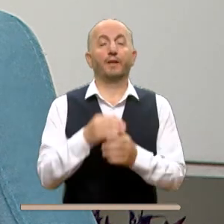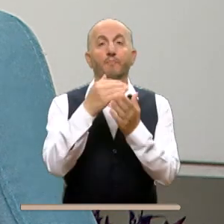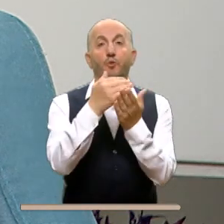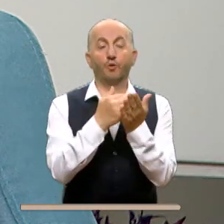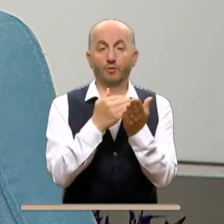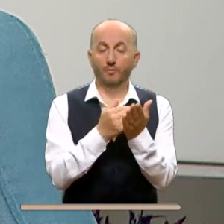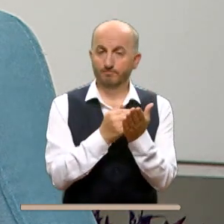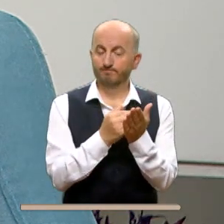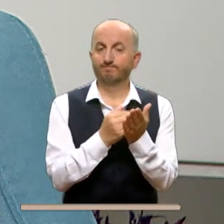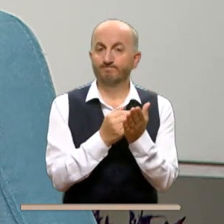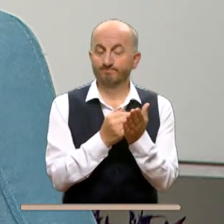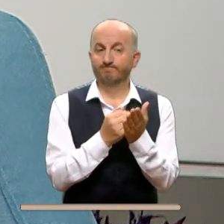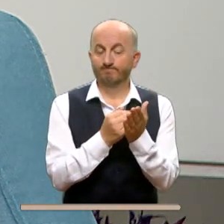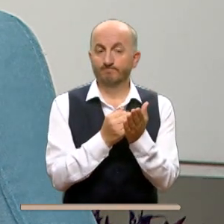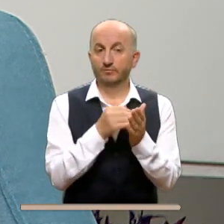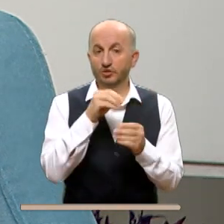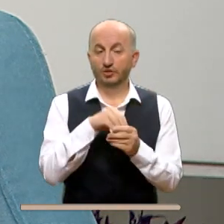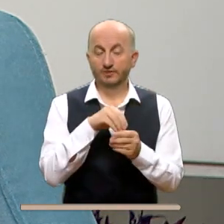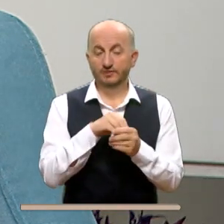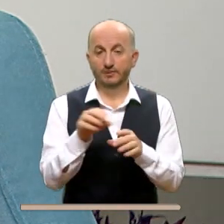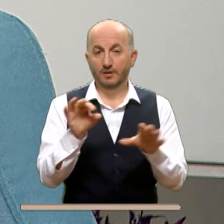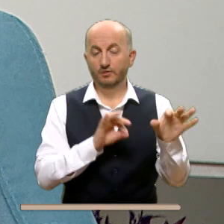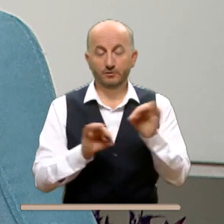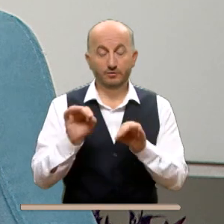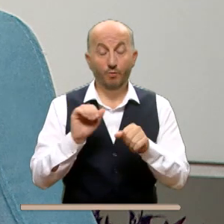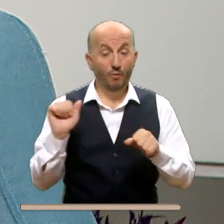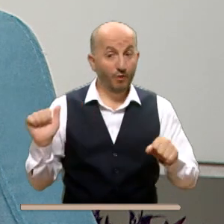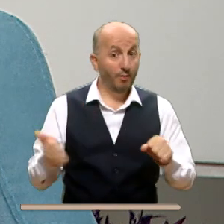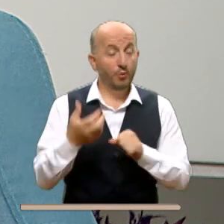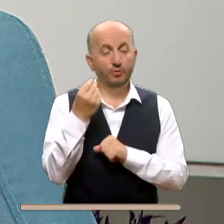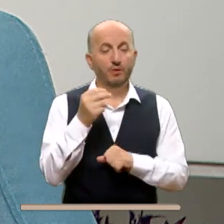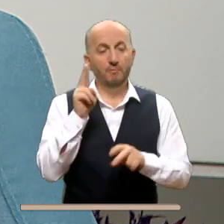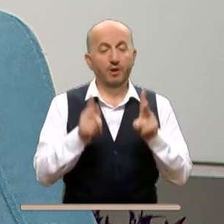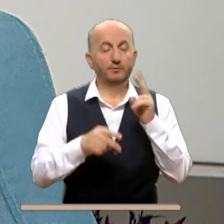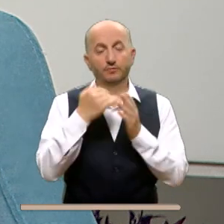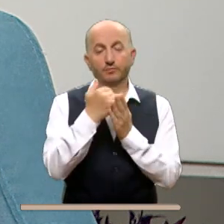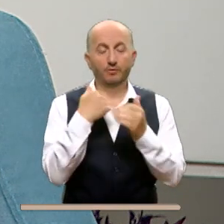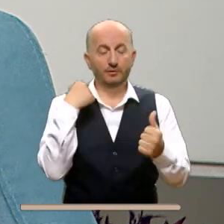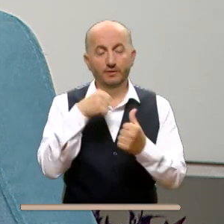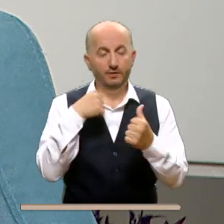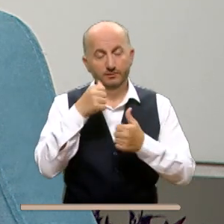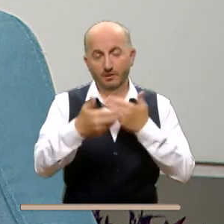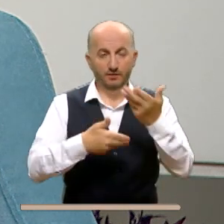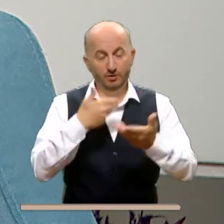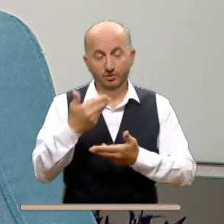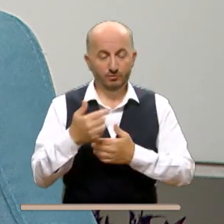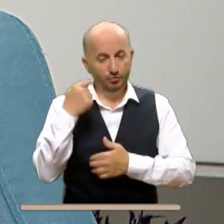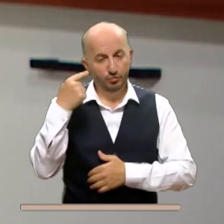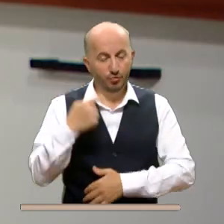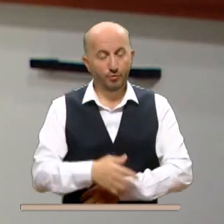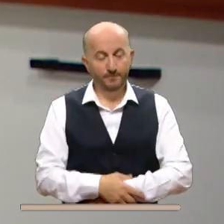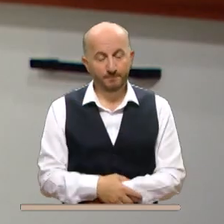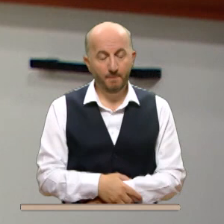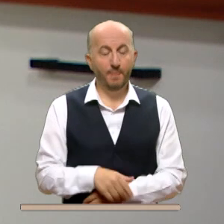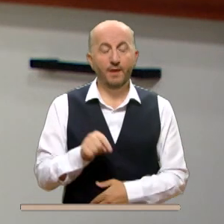akışında o tercihleri açısından önemli olacak bazı hususlara tekrar tekrar değinme imkanı da bulabileceğimizi düşünüyorum. Hocam,